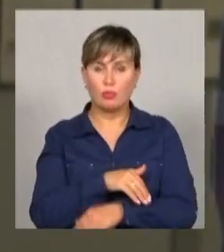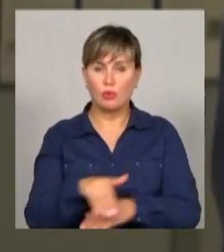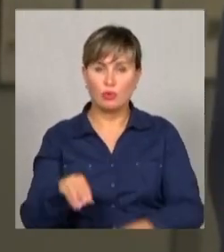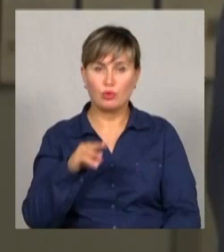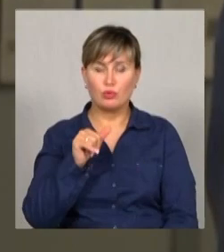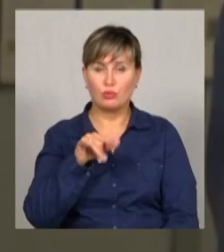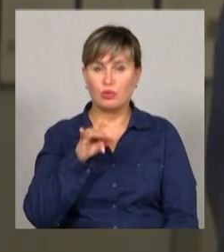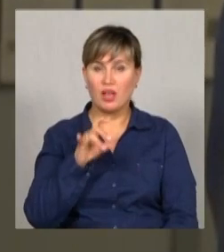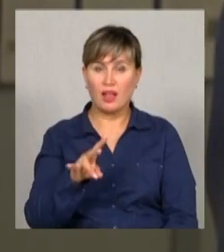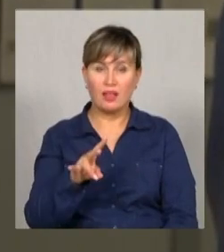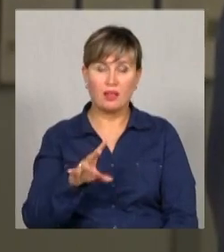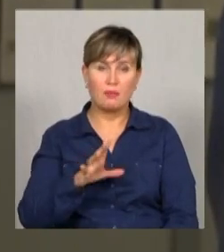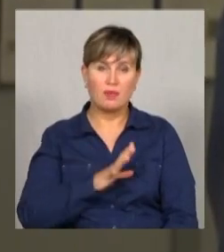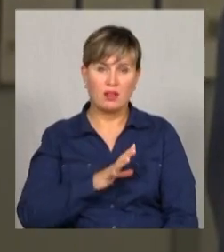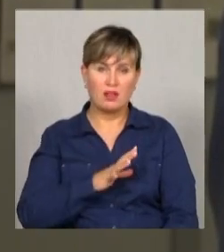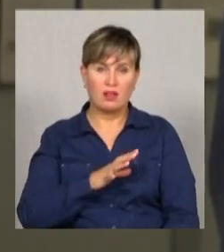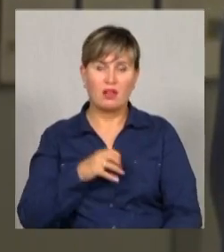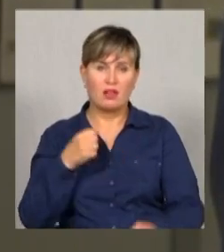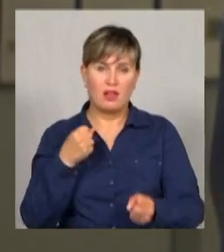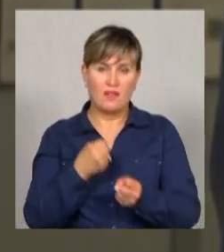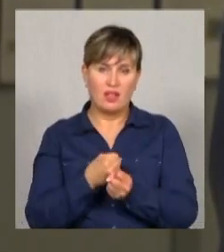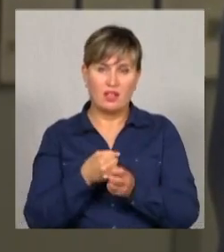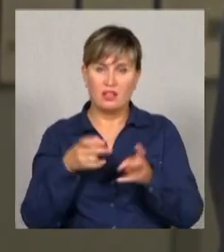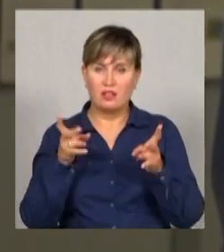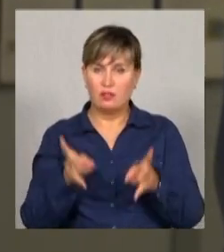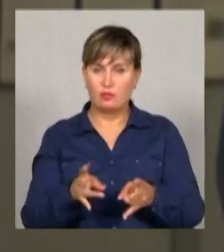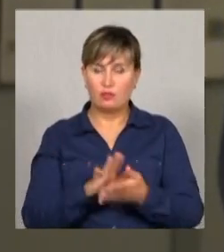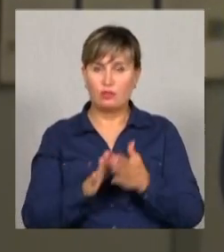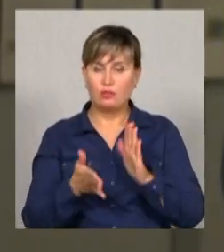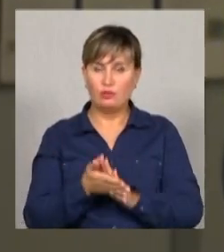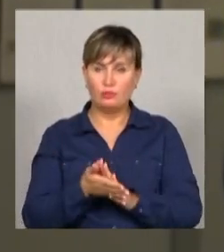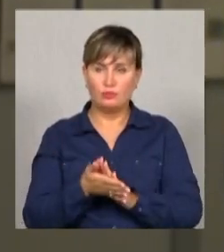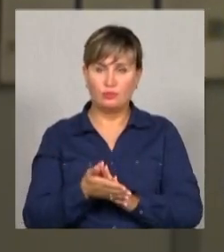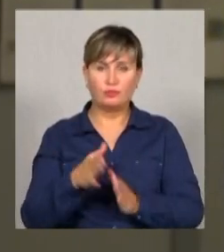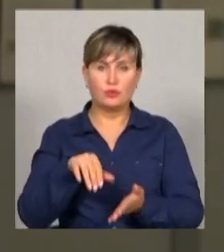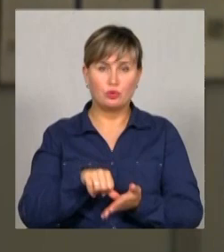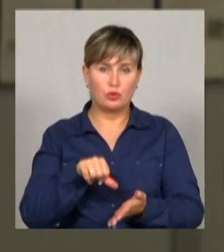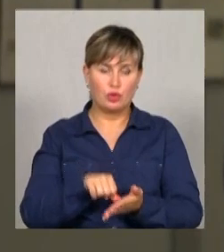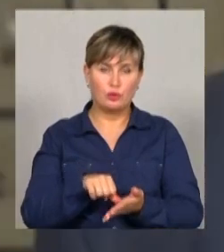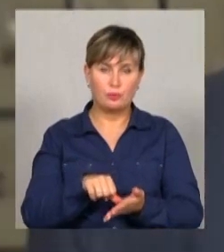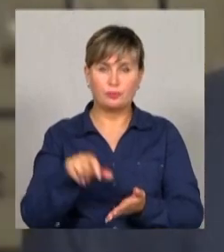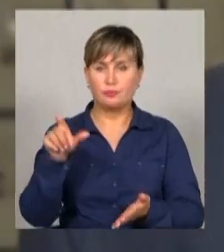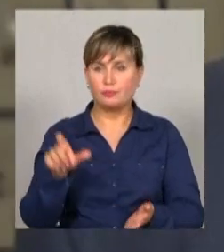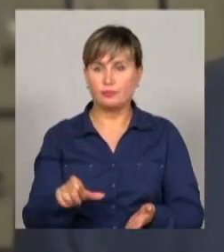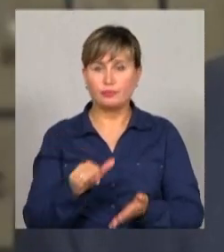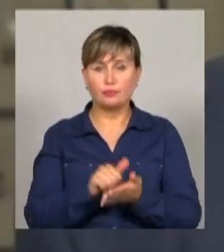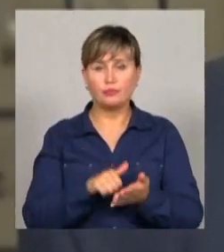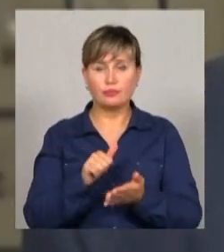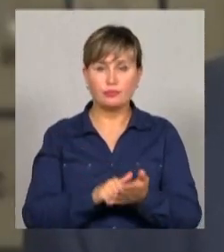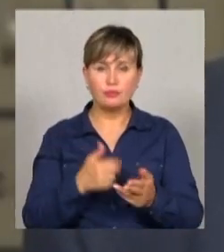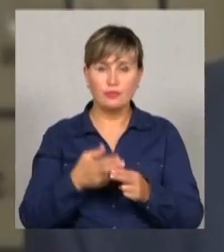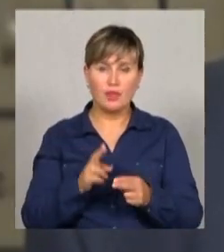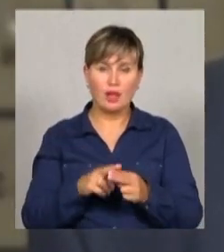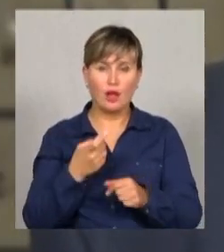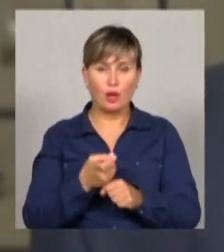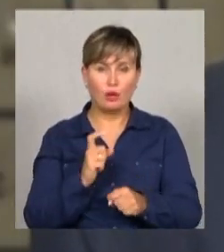Туран произошла аварийная ситуация с участием башенного крана. Причиной это